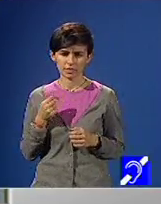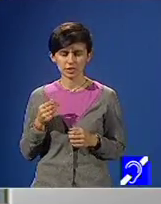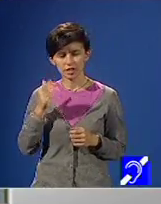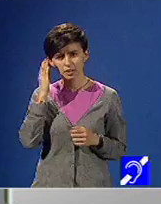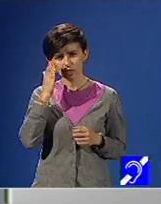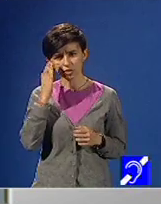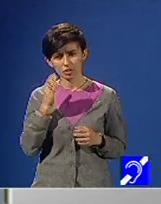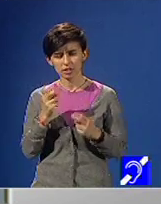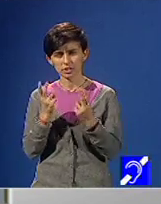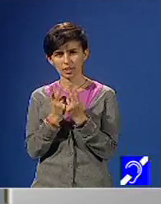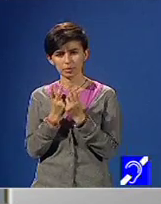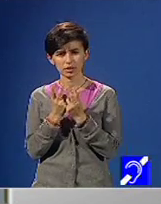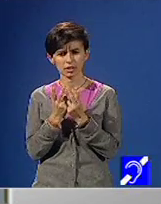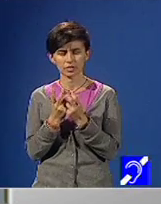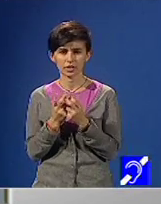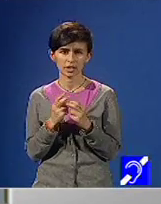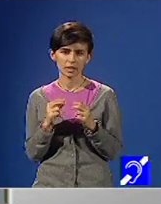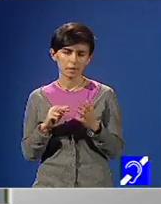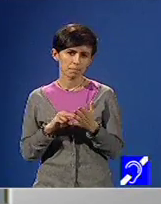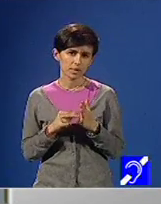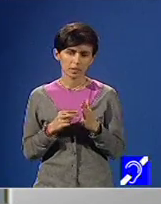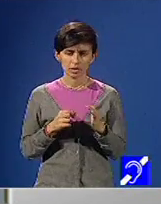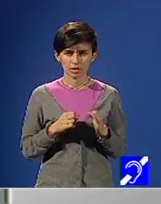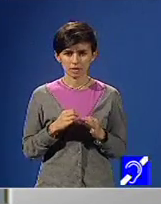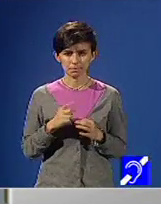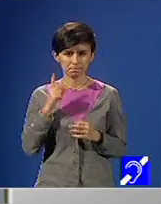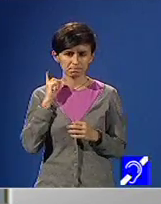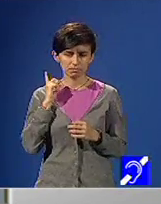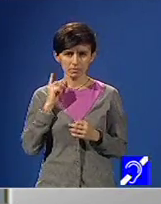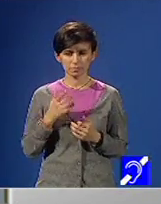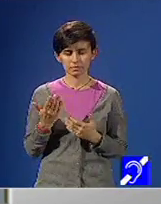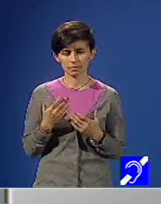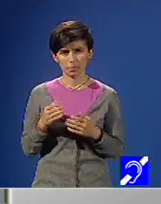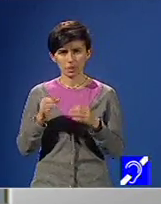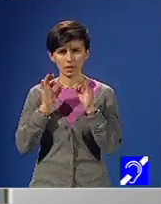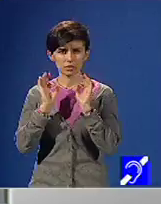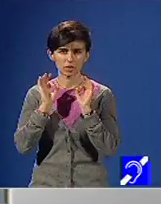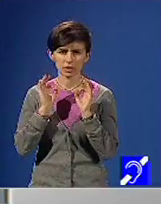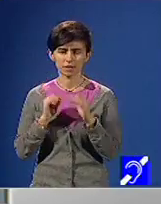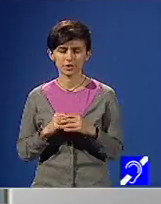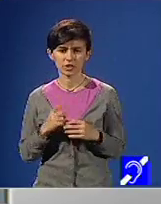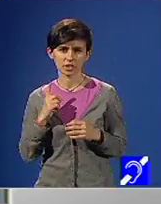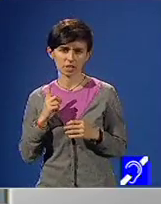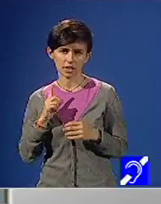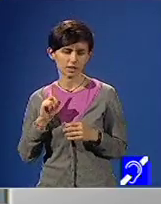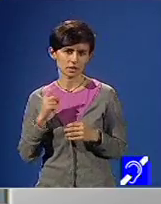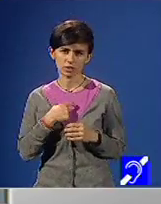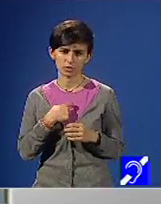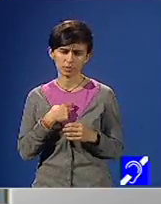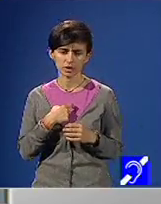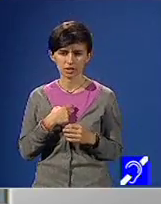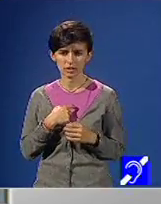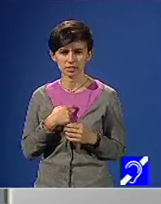școlarizare adecvată, metode clasice care și-au dovedit eficiența de-a lungul timpului, însă el totuși nu poate să